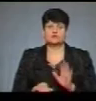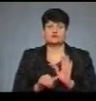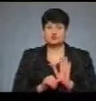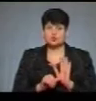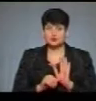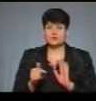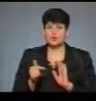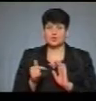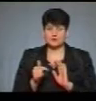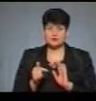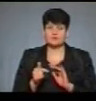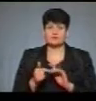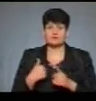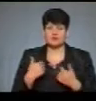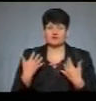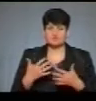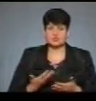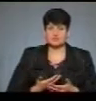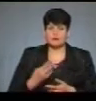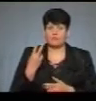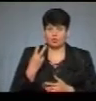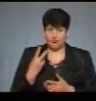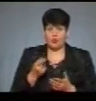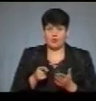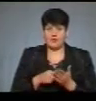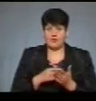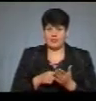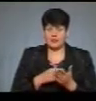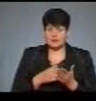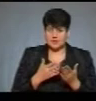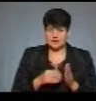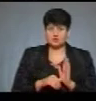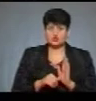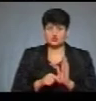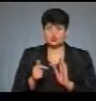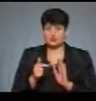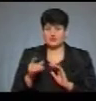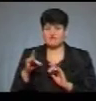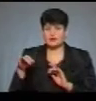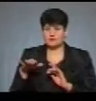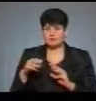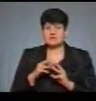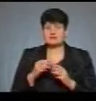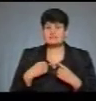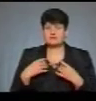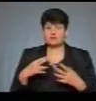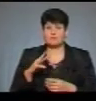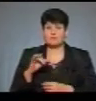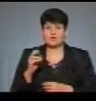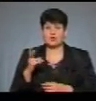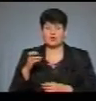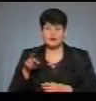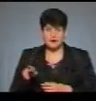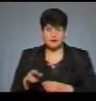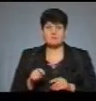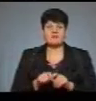грудня, ну ми ж тепер живемо по двох календарях, тому що 6 грудня у Європі святкують Миколая, тому ми на 6